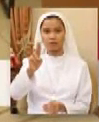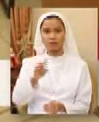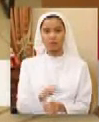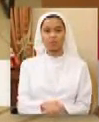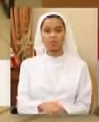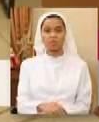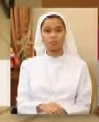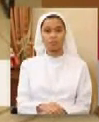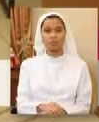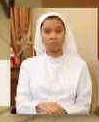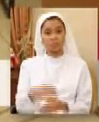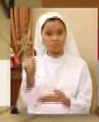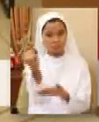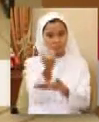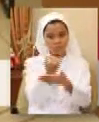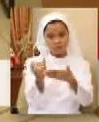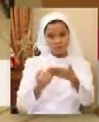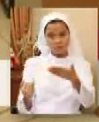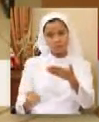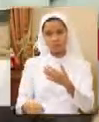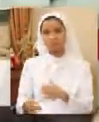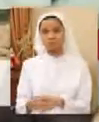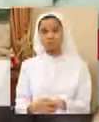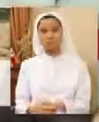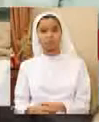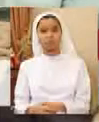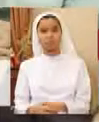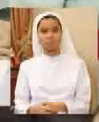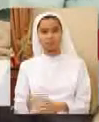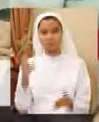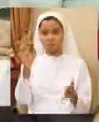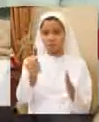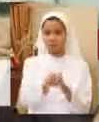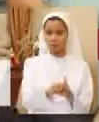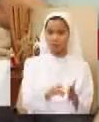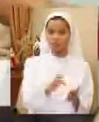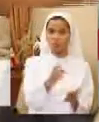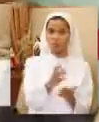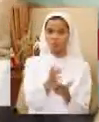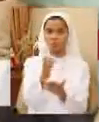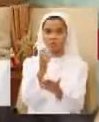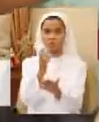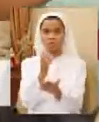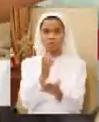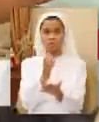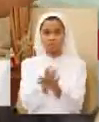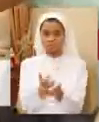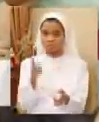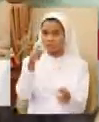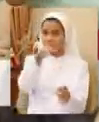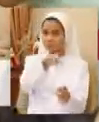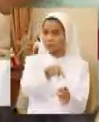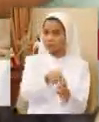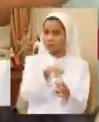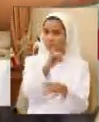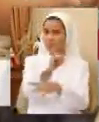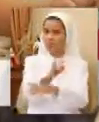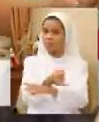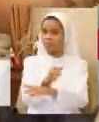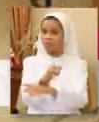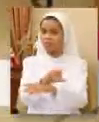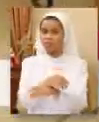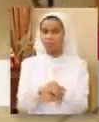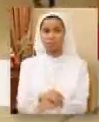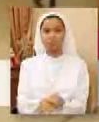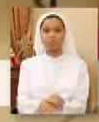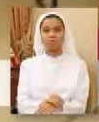Pumo siya ng fine arts. Nag-jeep siya mag-isa. Nagpupumit siya, no? Oo, siya lang mag-isa. Tapos, fine arts ang kinuha